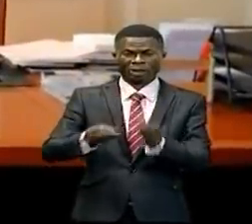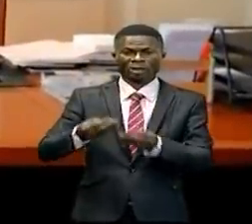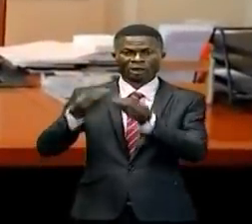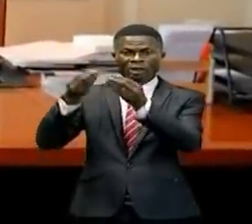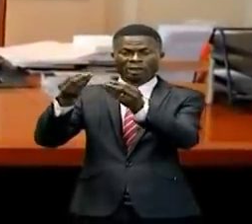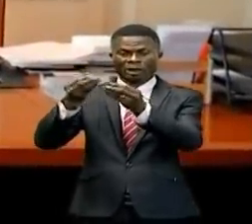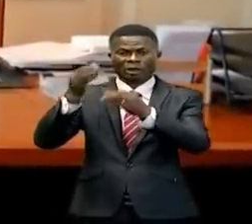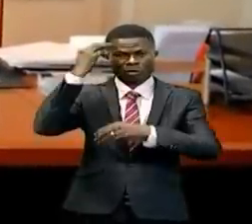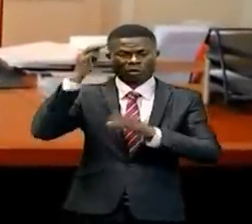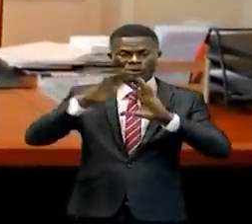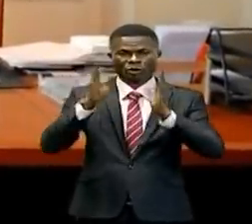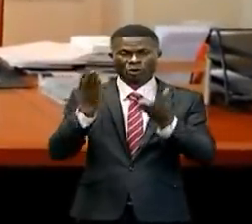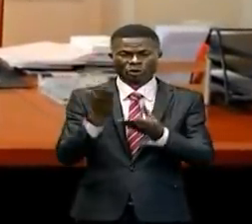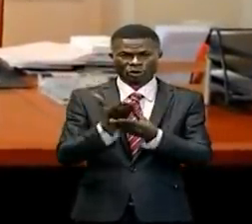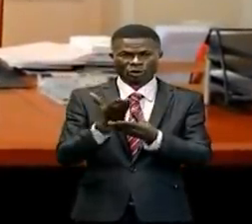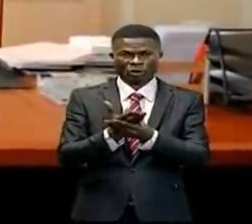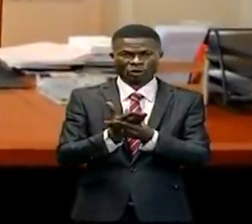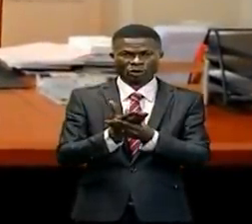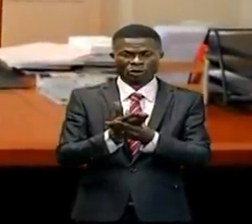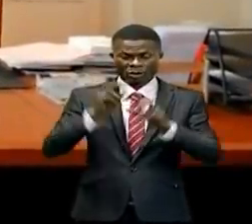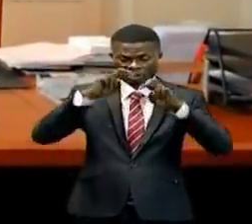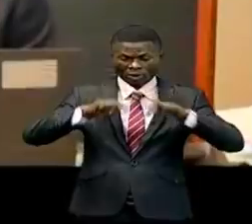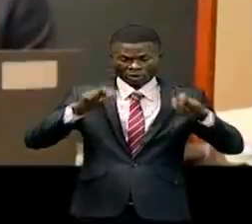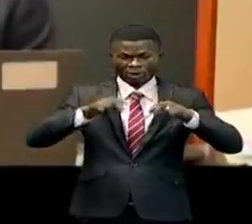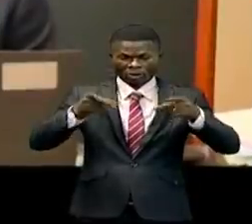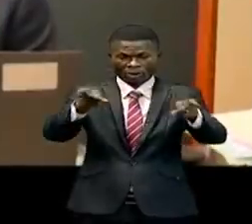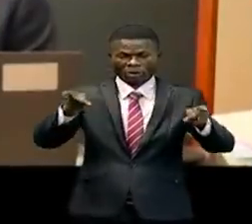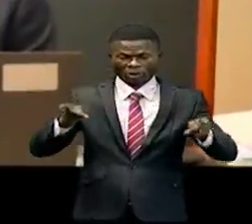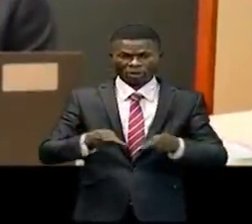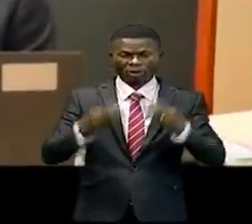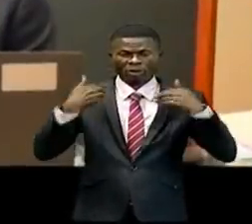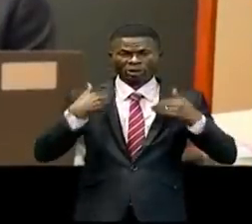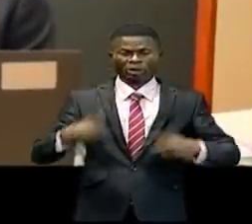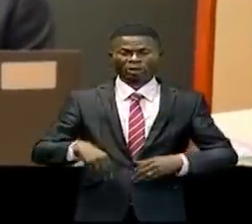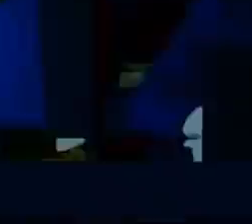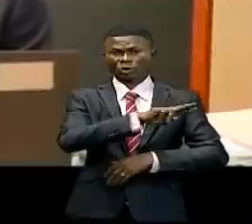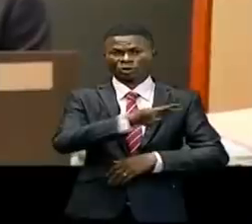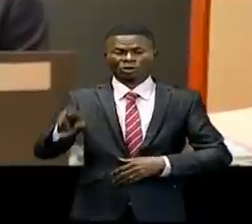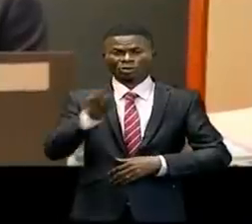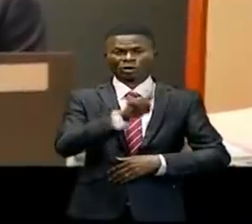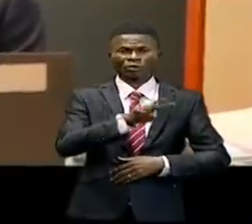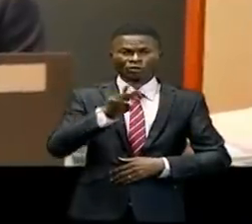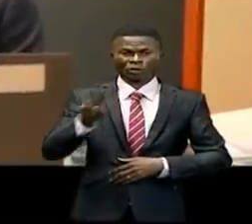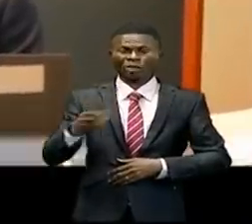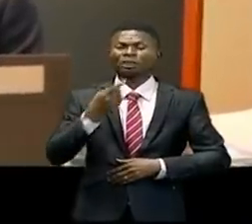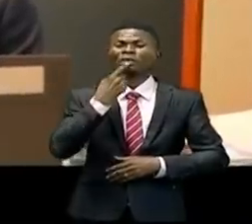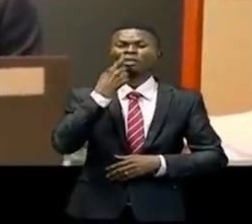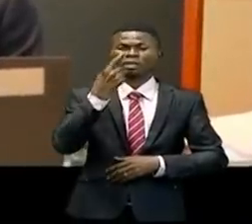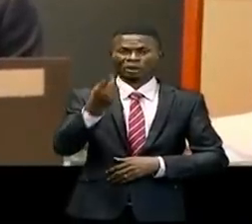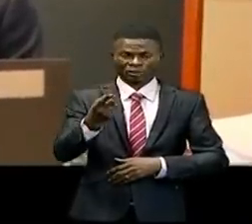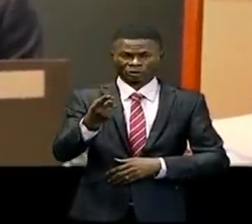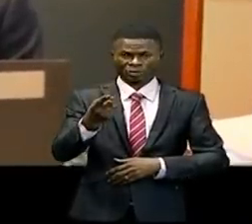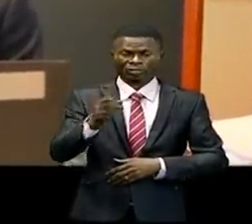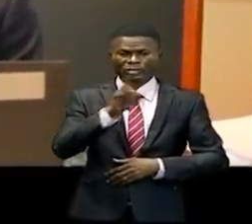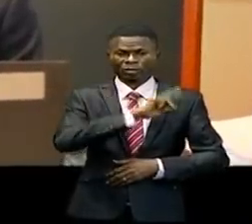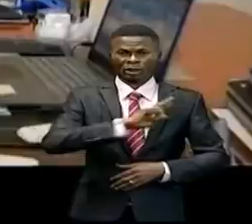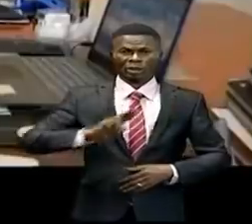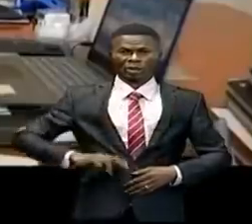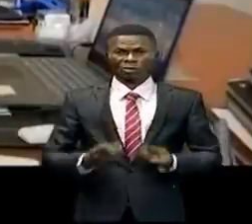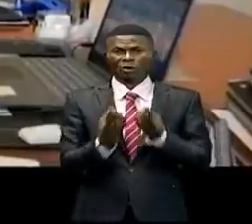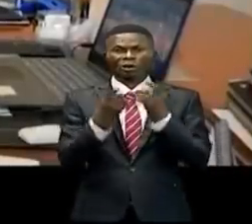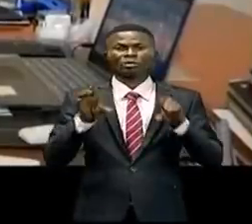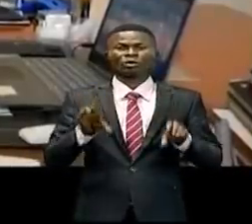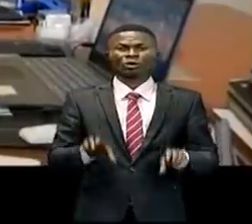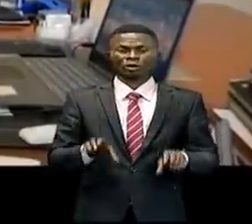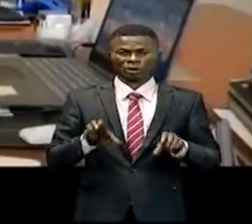Conseil le dossier relatif à l'enquête démographique et des santé 2022. Il a indiqué que la République démocratique du